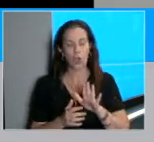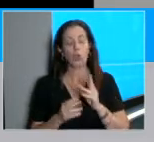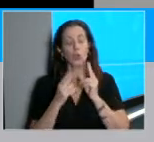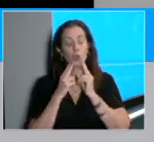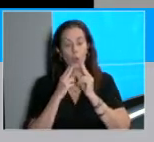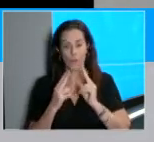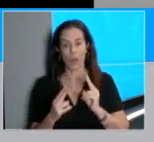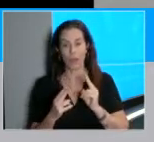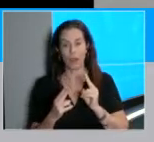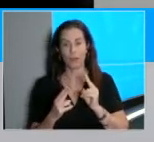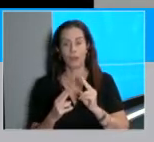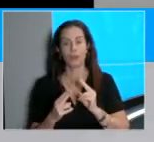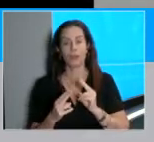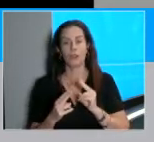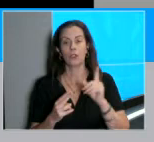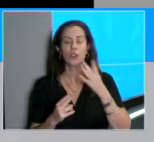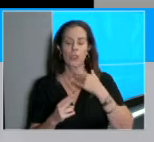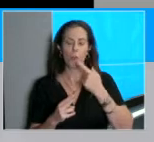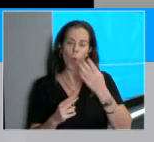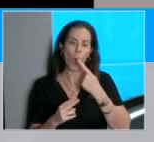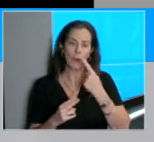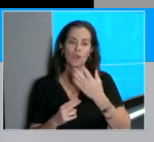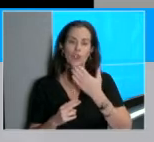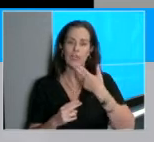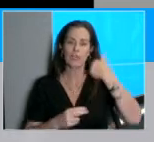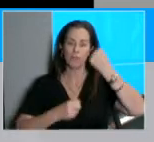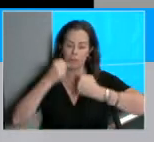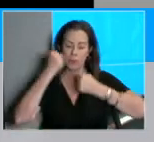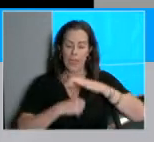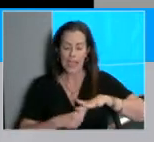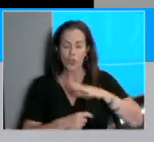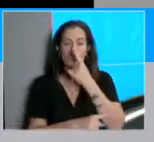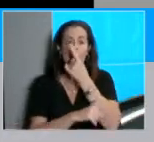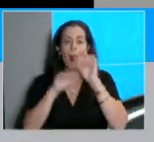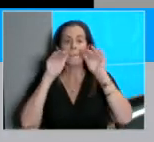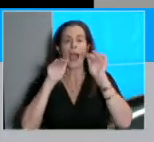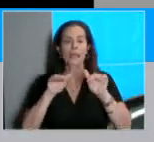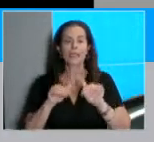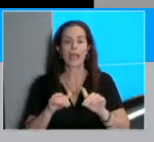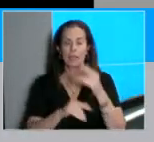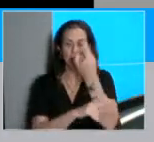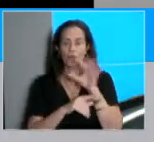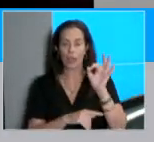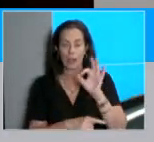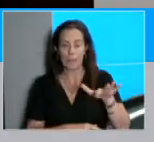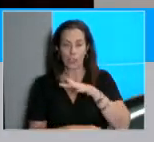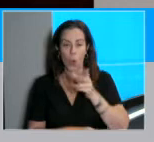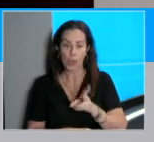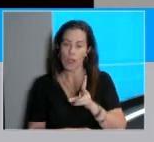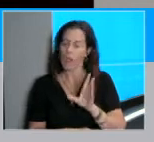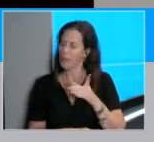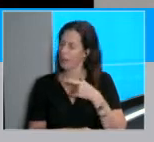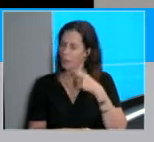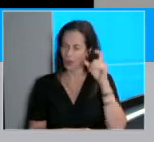תגובה לתקיפות שמיוחסות שם לישראל על מצבורי הטילים ועל מחסני הטילים במרחב של עיראק. אני